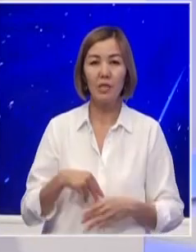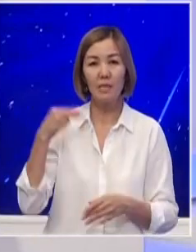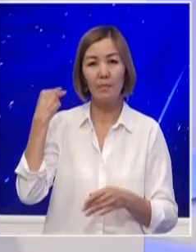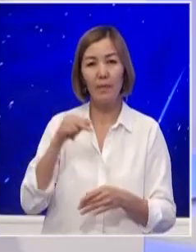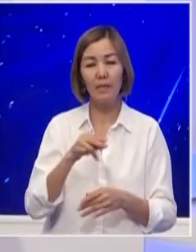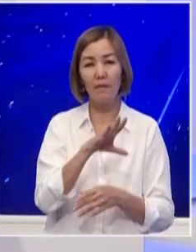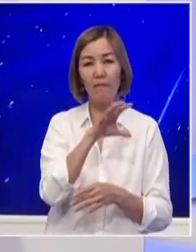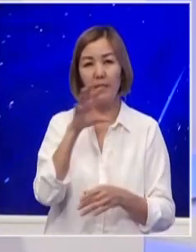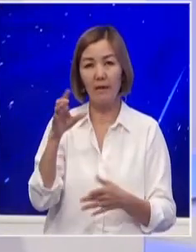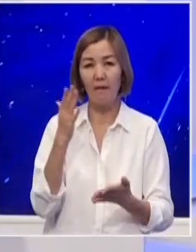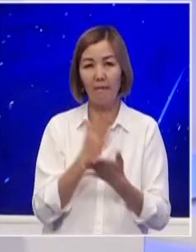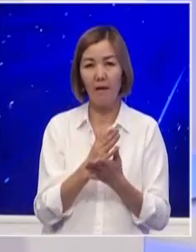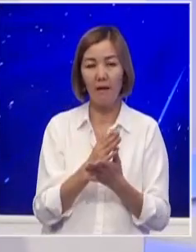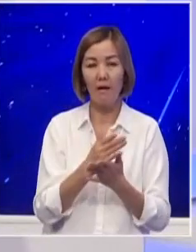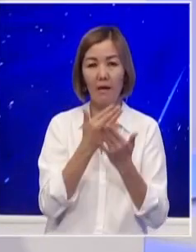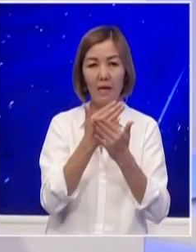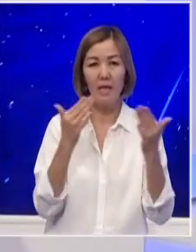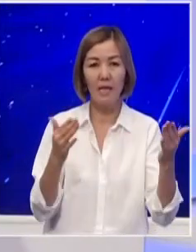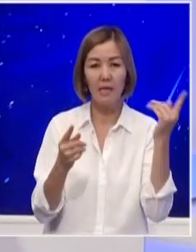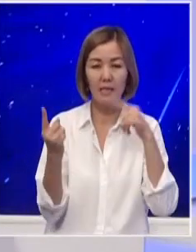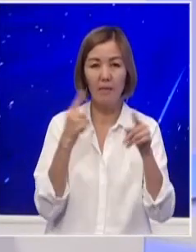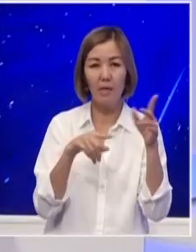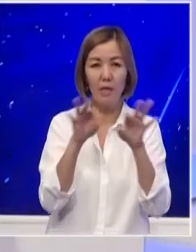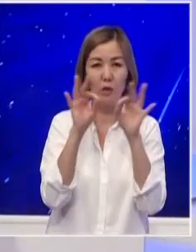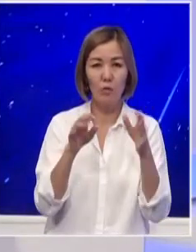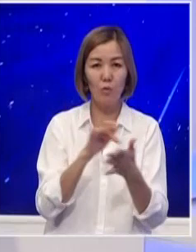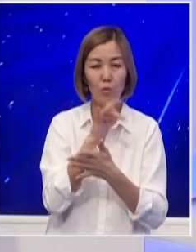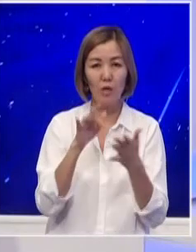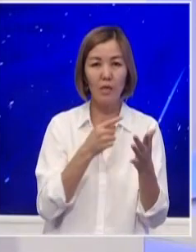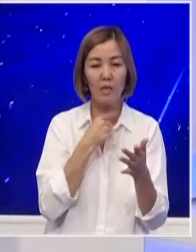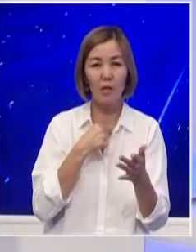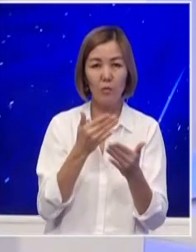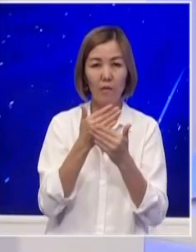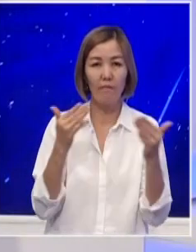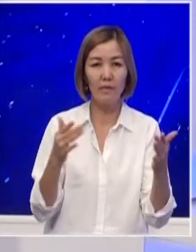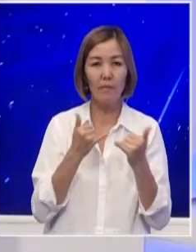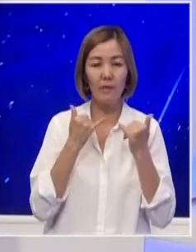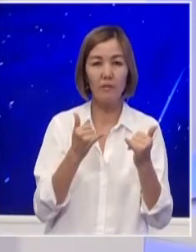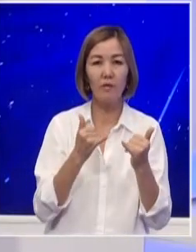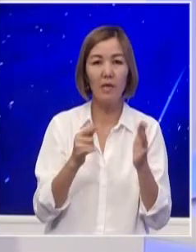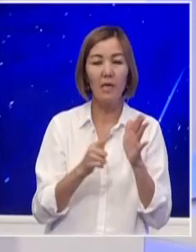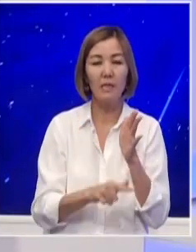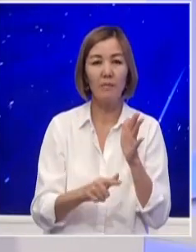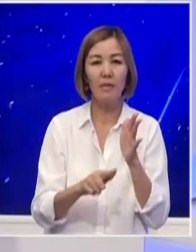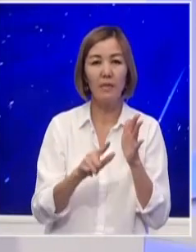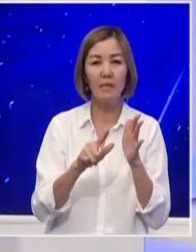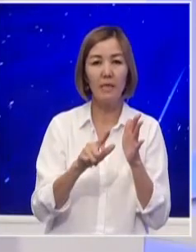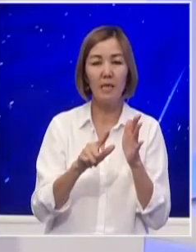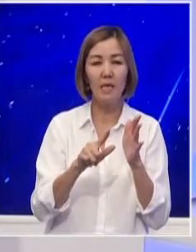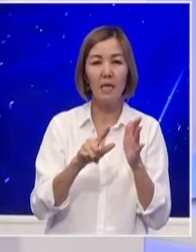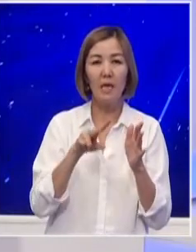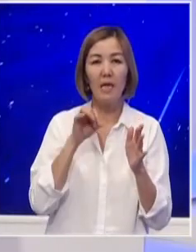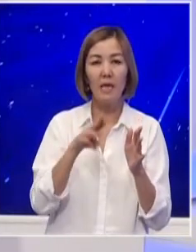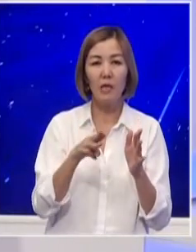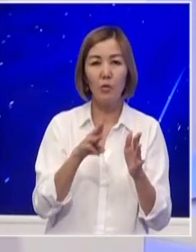Жизнь президента в фотографиях. В галерее изобразительного искусства в городе Талдыкурган прошла выставка, посвященная 70-летию Касым-Жомарта